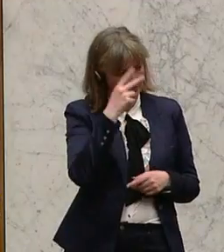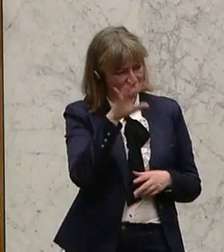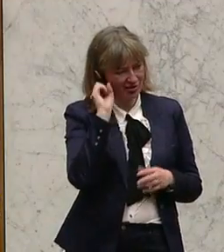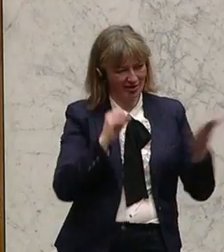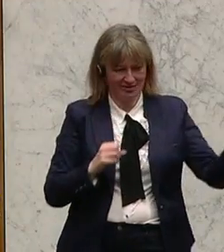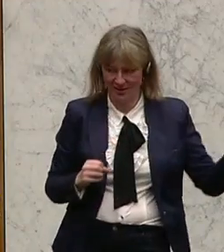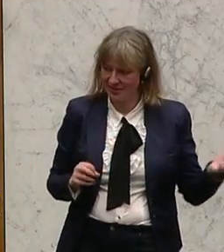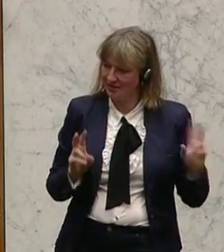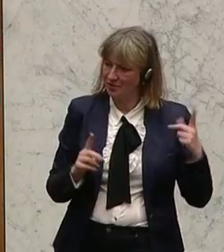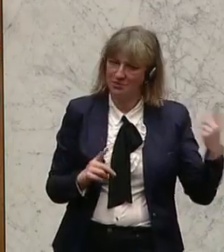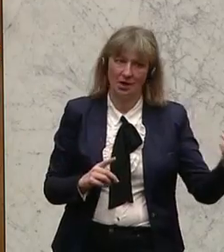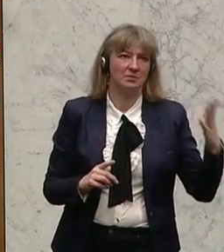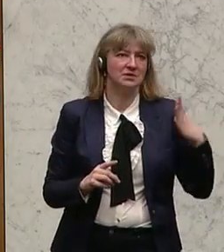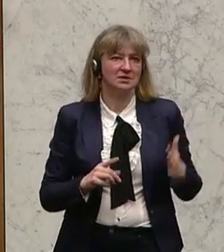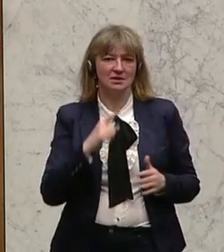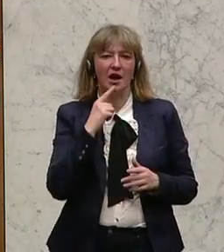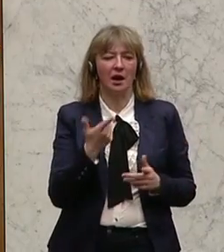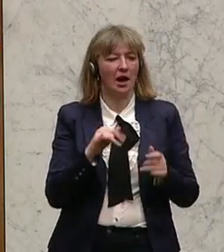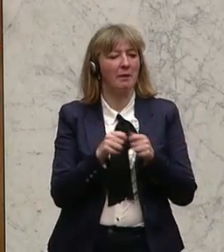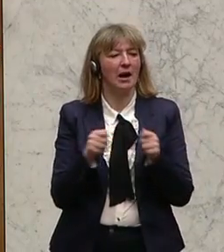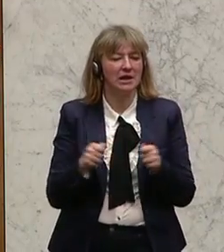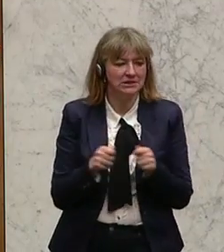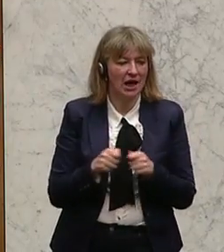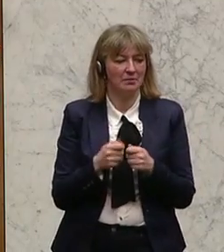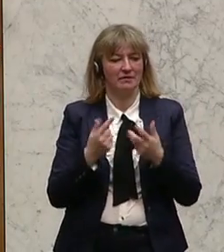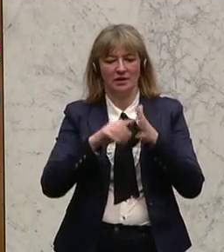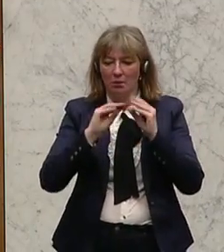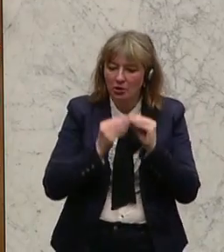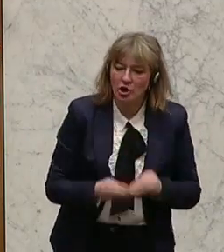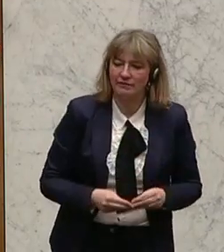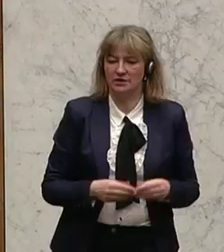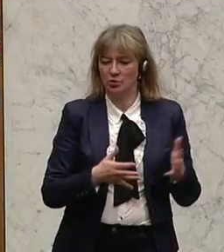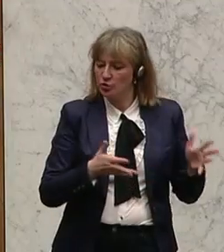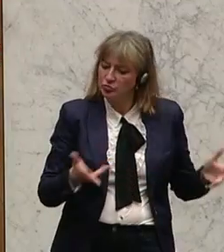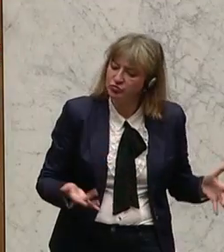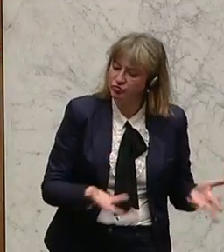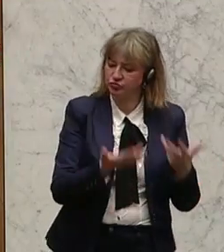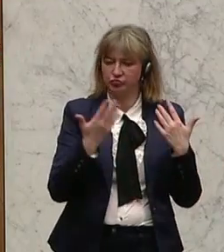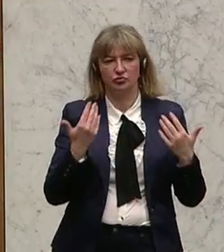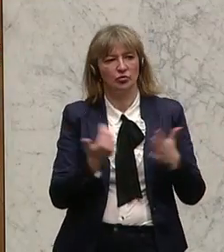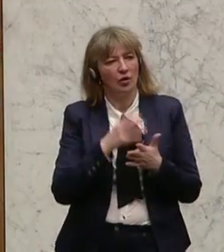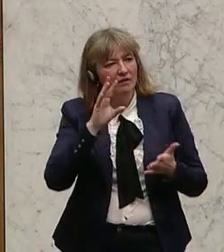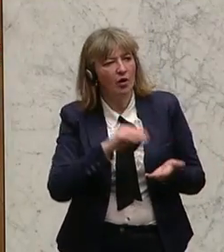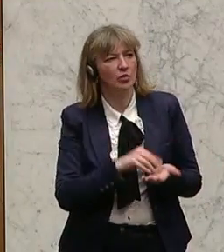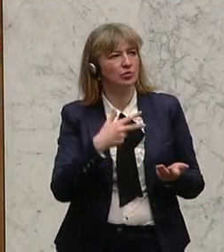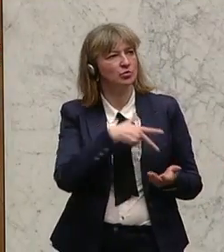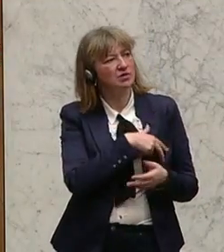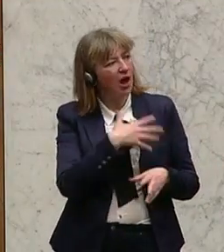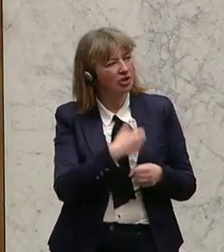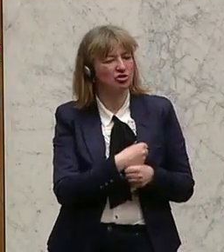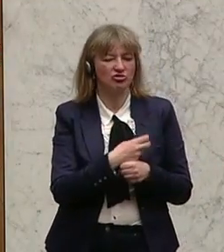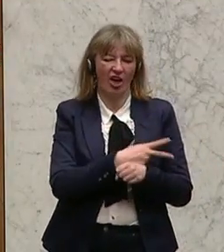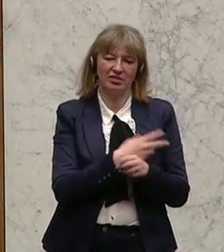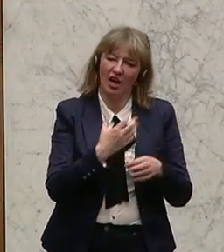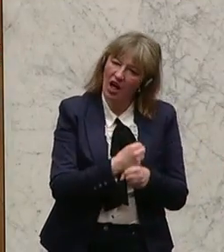verstanden. Weil Sie auf der einen Seite Maßnahmen setzen, um Beschäftigung zu machen, um auch neue Wohnungen, um den Sozialstaat zu erhalten.